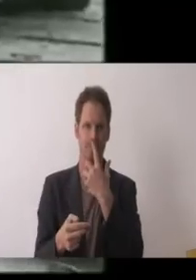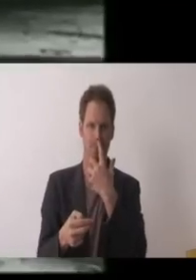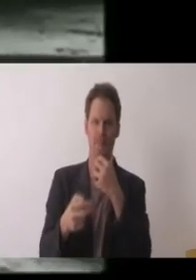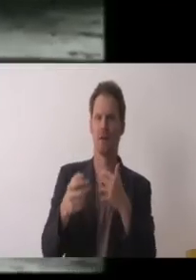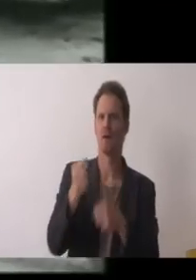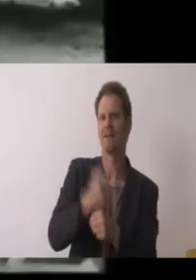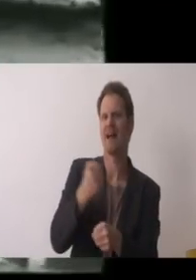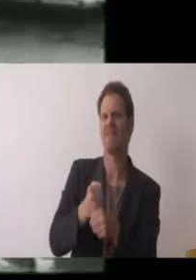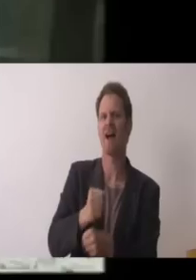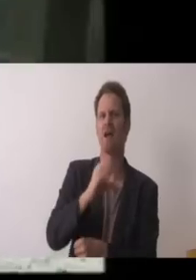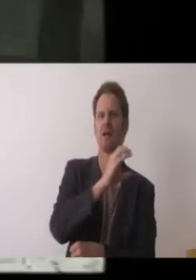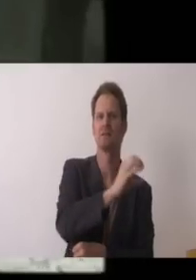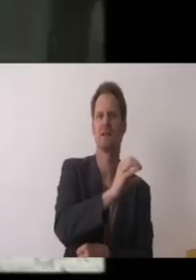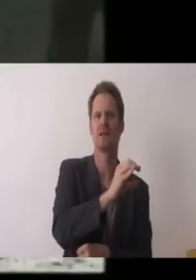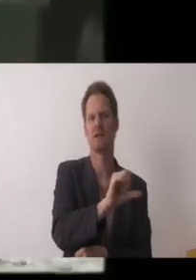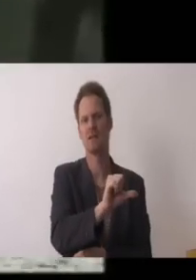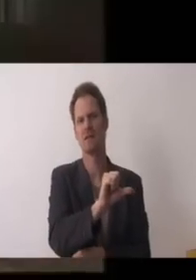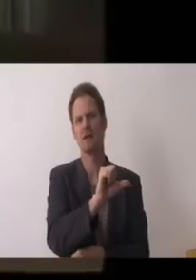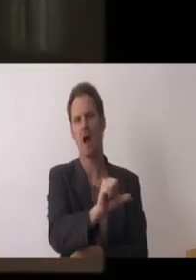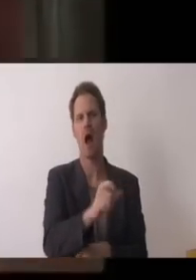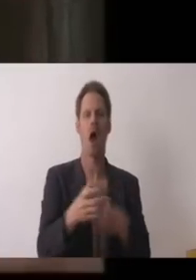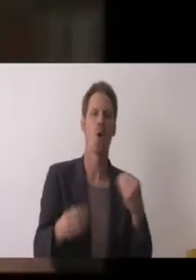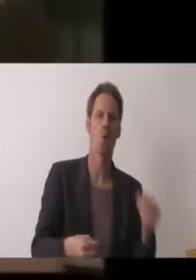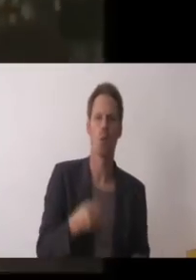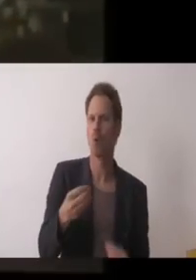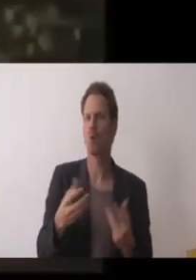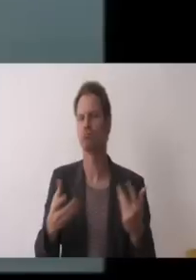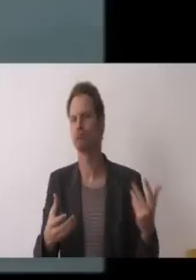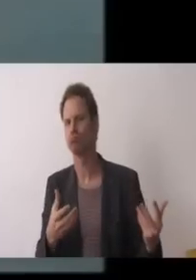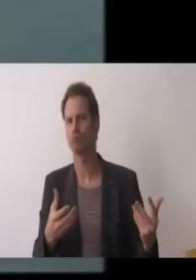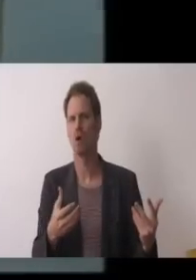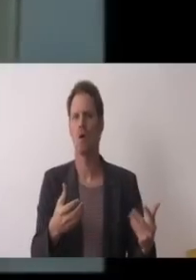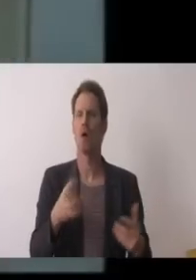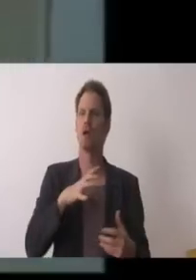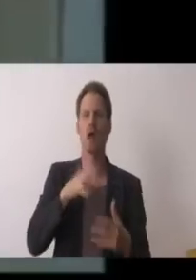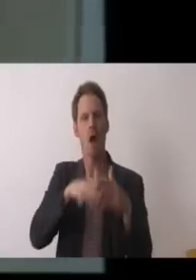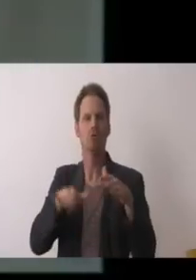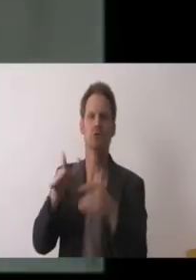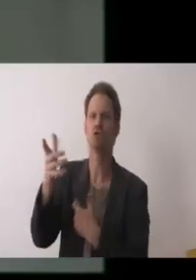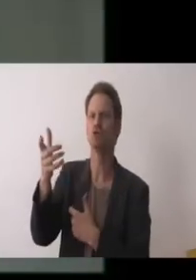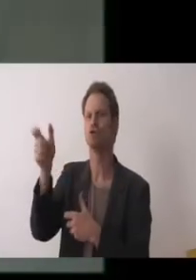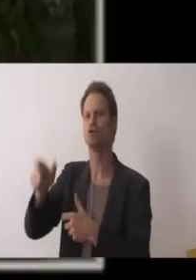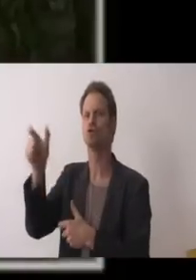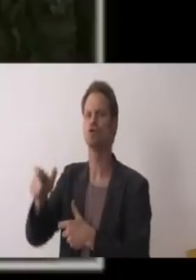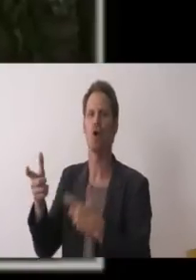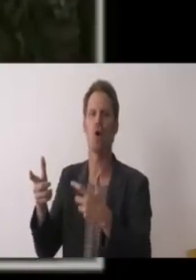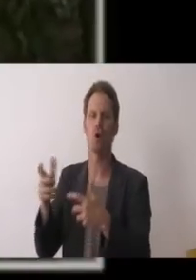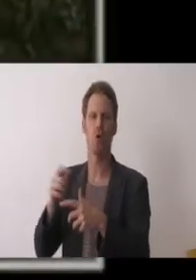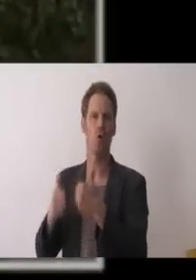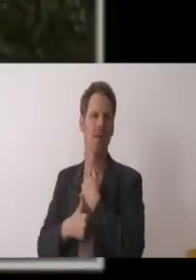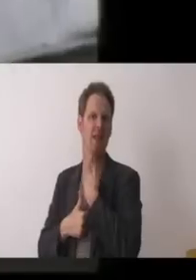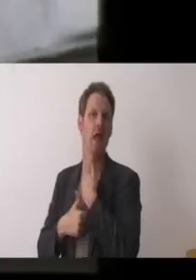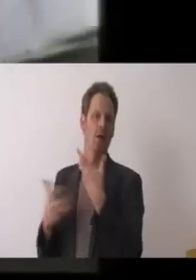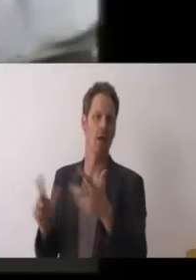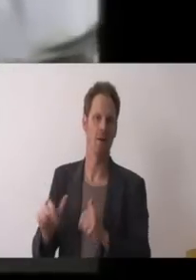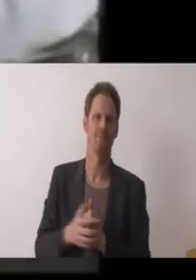principalement des personnalités travaillant pour la CIA, l'US Navy ou l'US Air Force à Athènes, mais on peut aussi compter des collaborateurs grecs de la